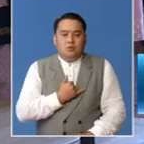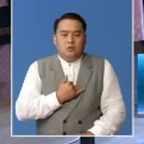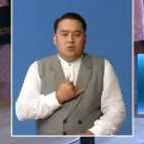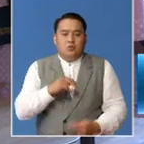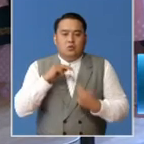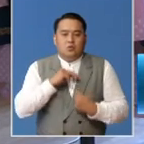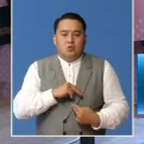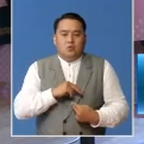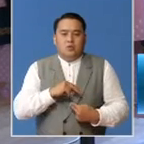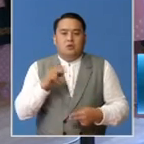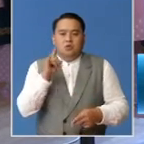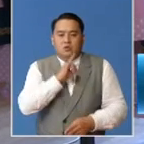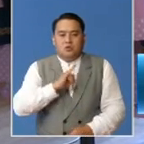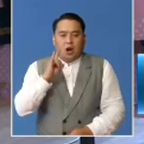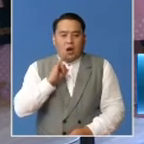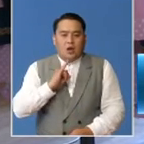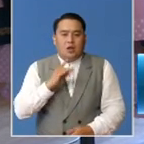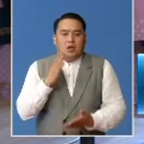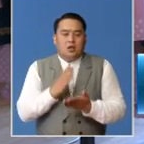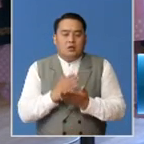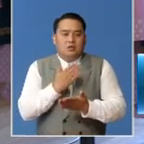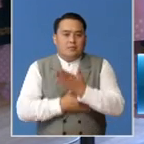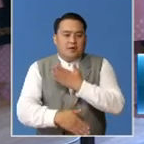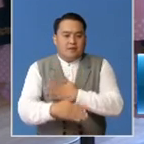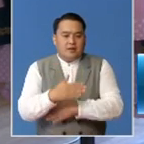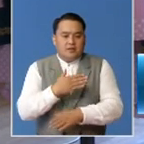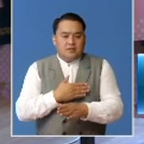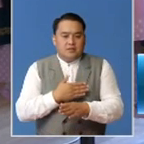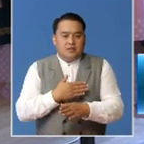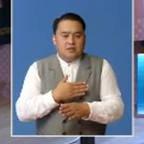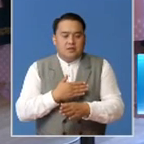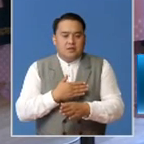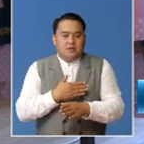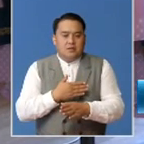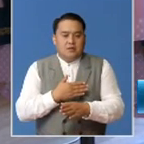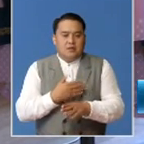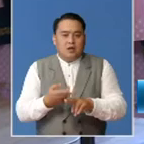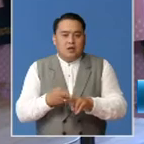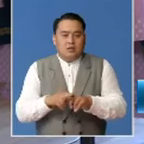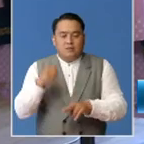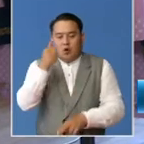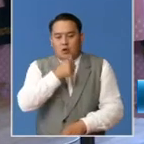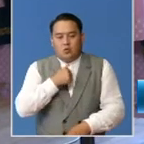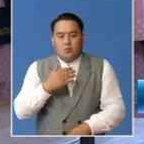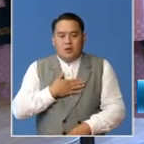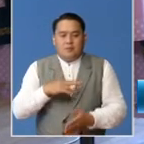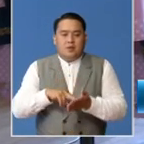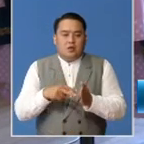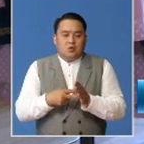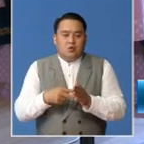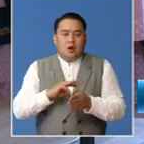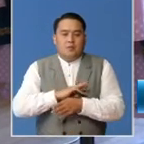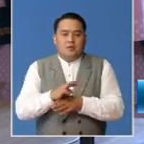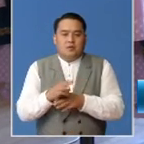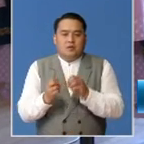трудоустроит женщин, имеющих инвалидность. И в этом году мы планируем